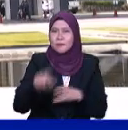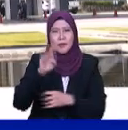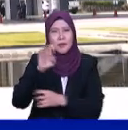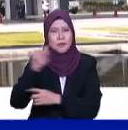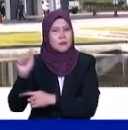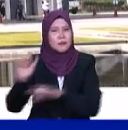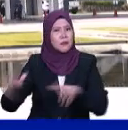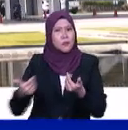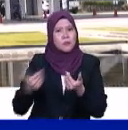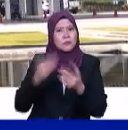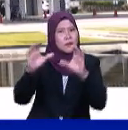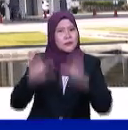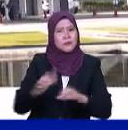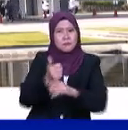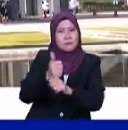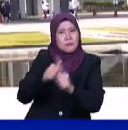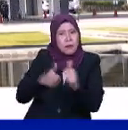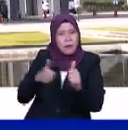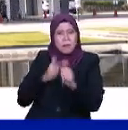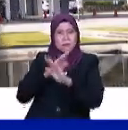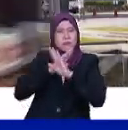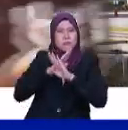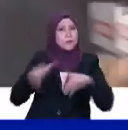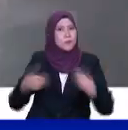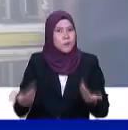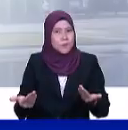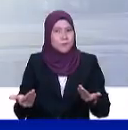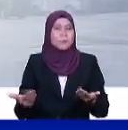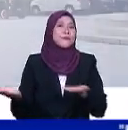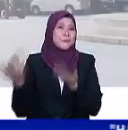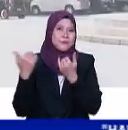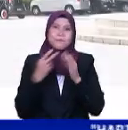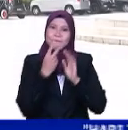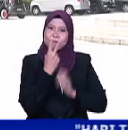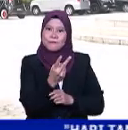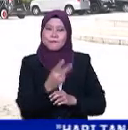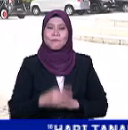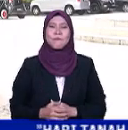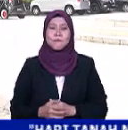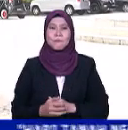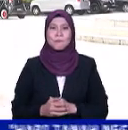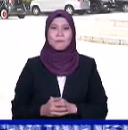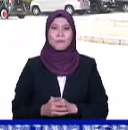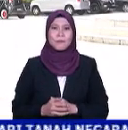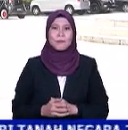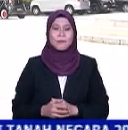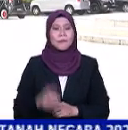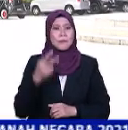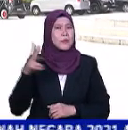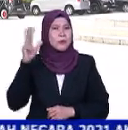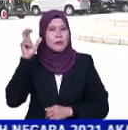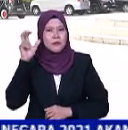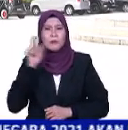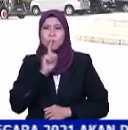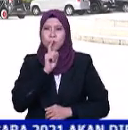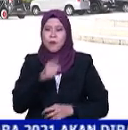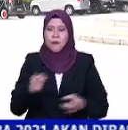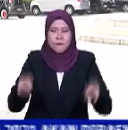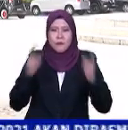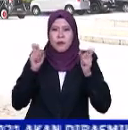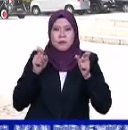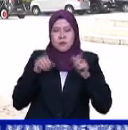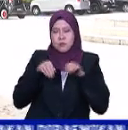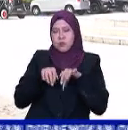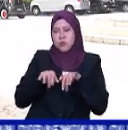langkah pencegahan yang diambil? Jom kita saksikan. Yang saya dengar memang cepatlah dia